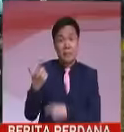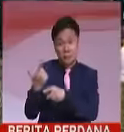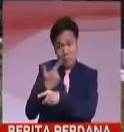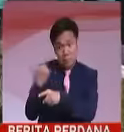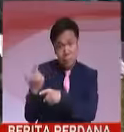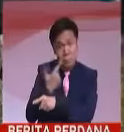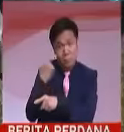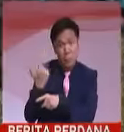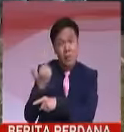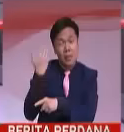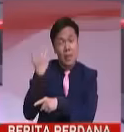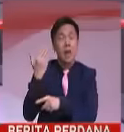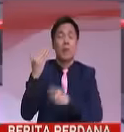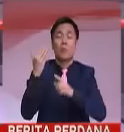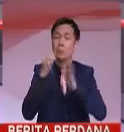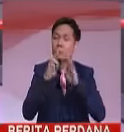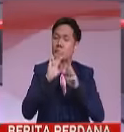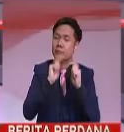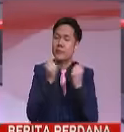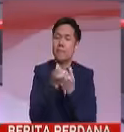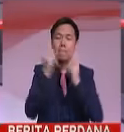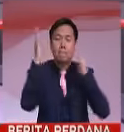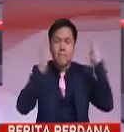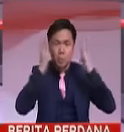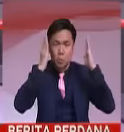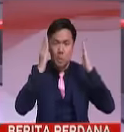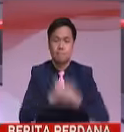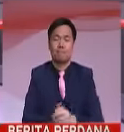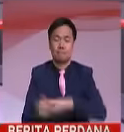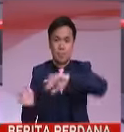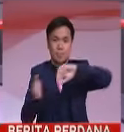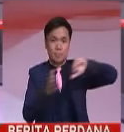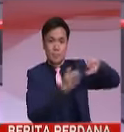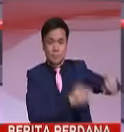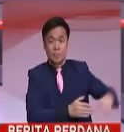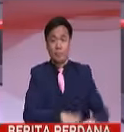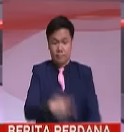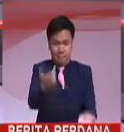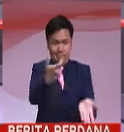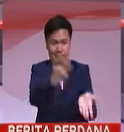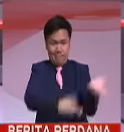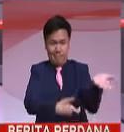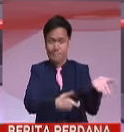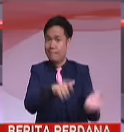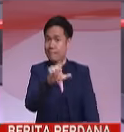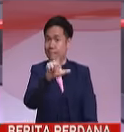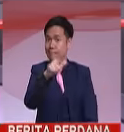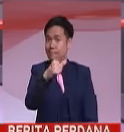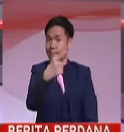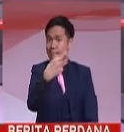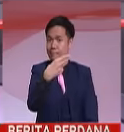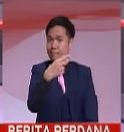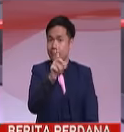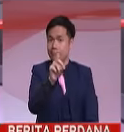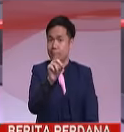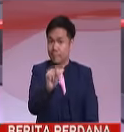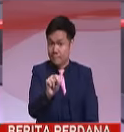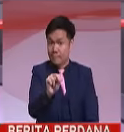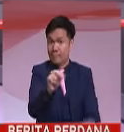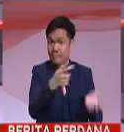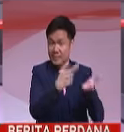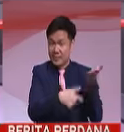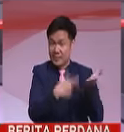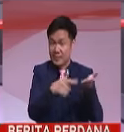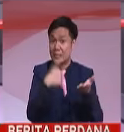kebangsaan hai hai Hai ketegaran menunaikan Cukai lembaga hasil dalam negeri lhdn